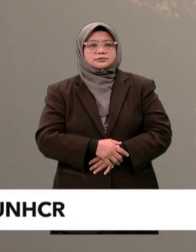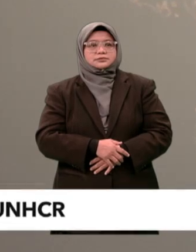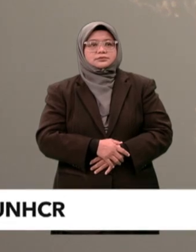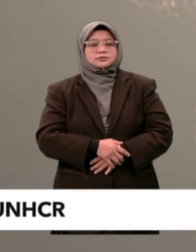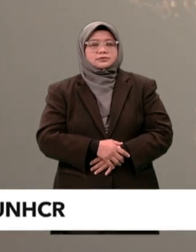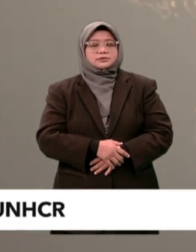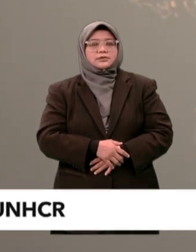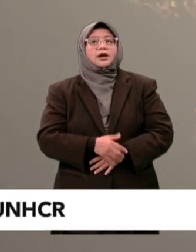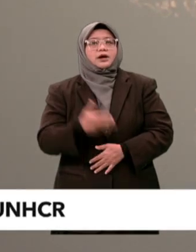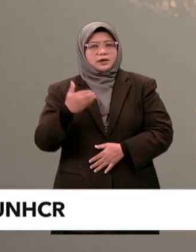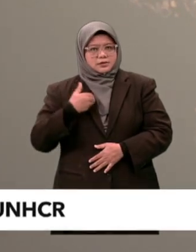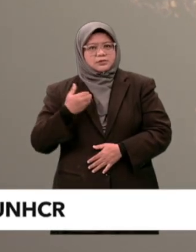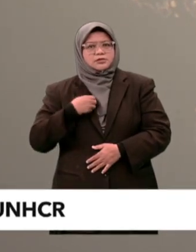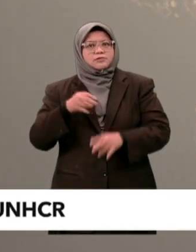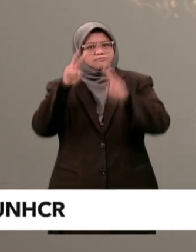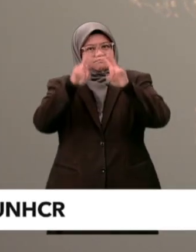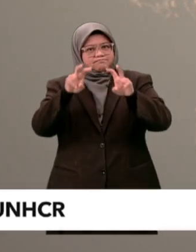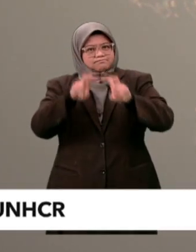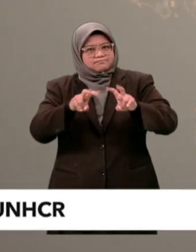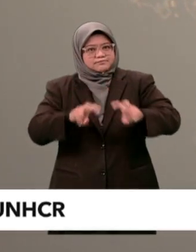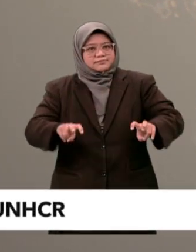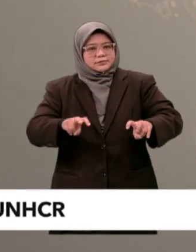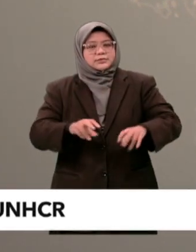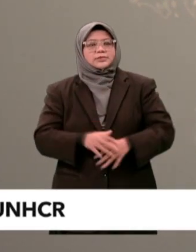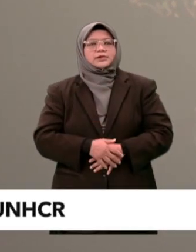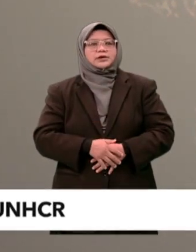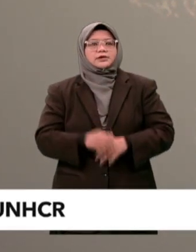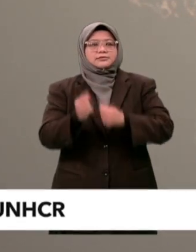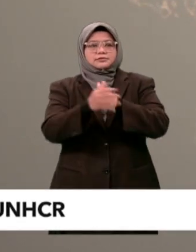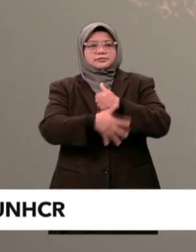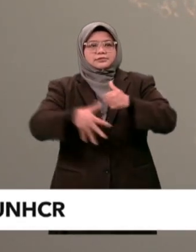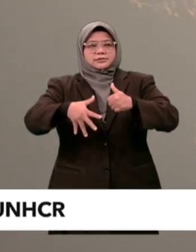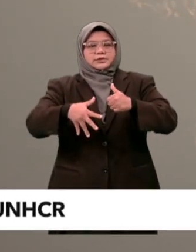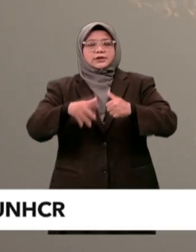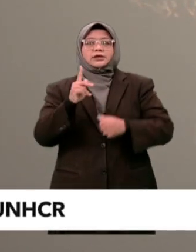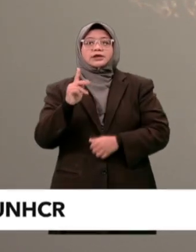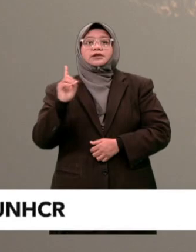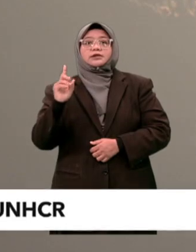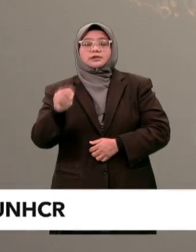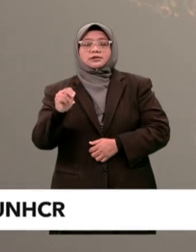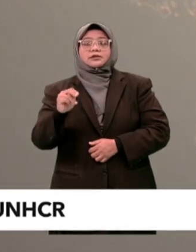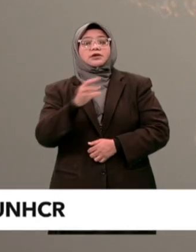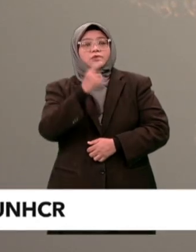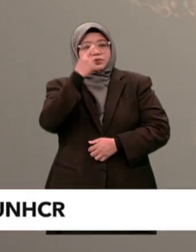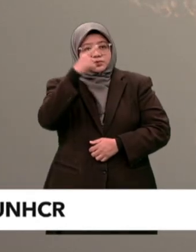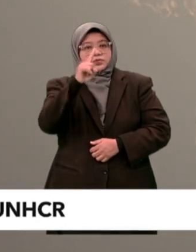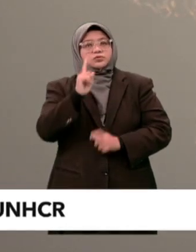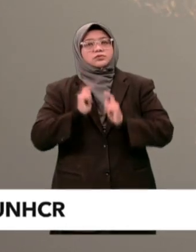akan diteliti secara mendalam oleh Johnson di Kementerian Dalam Negeri KDI